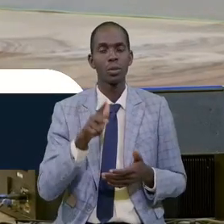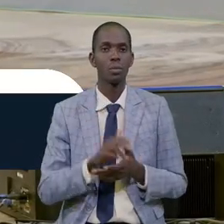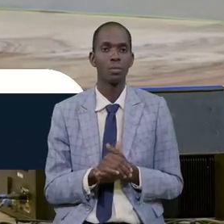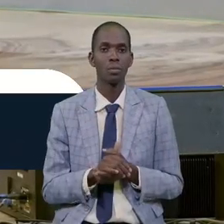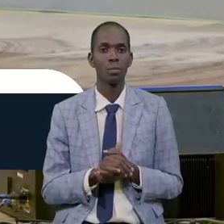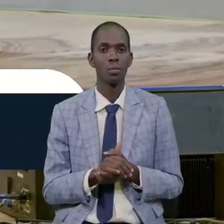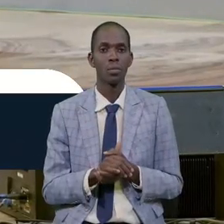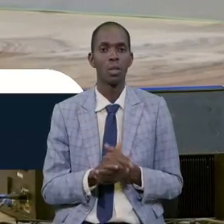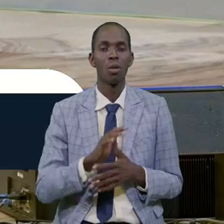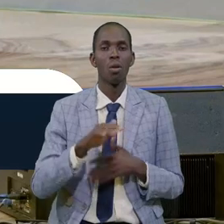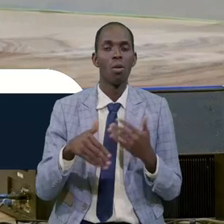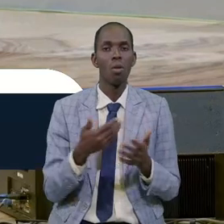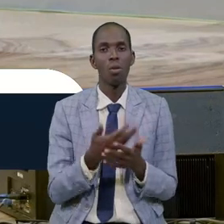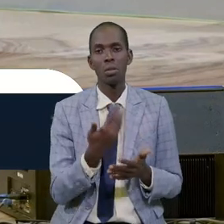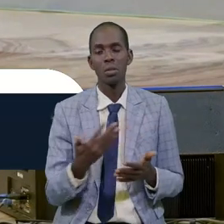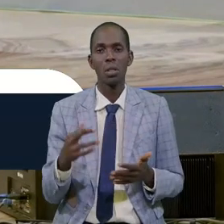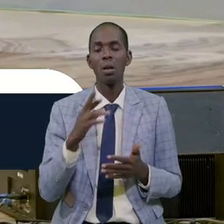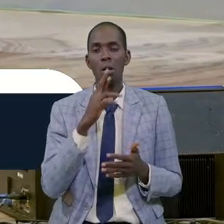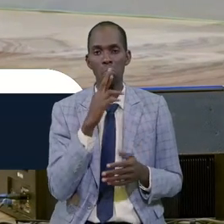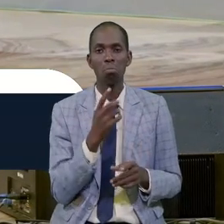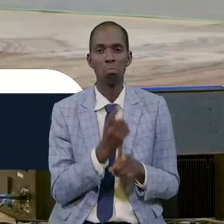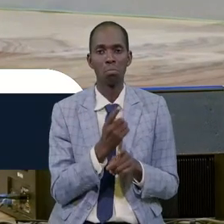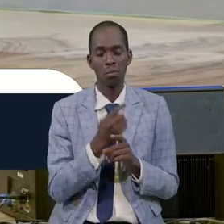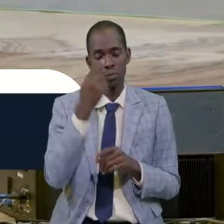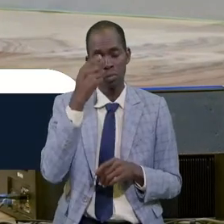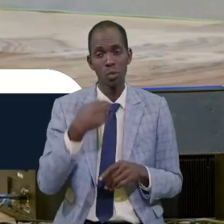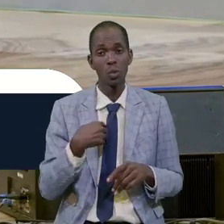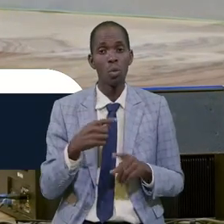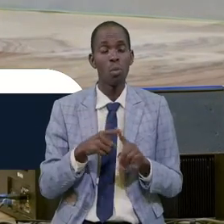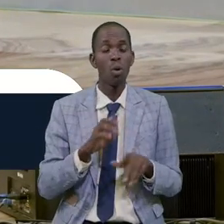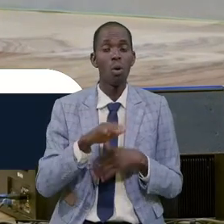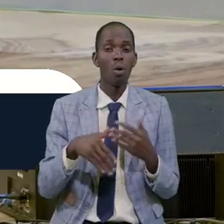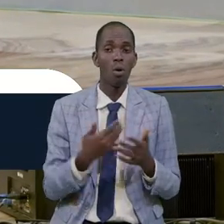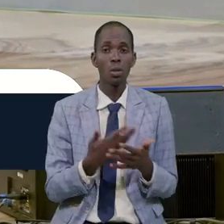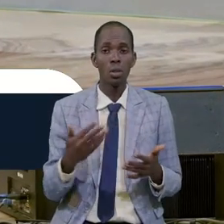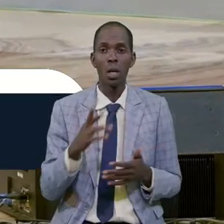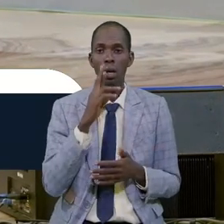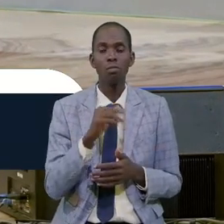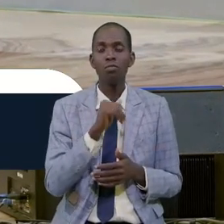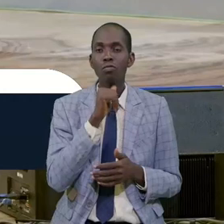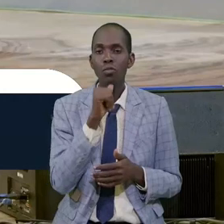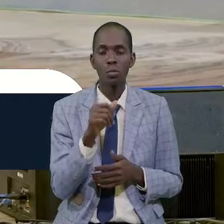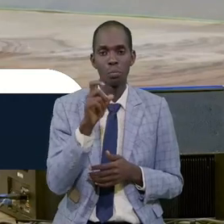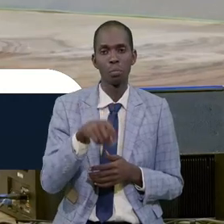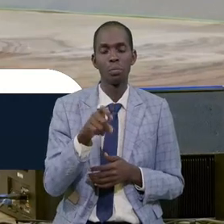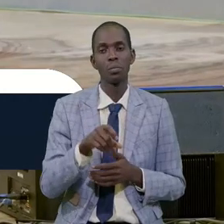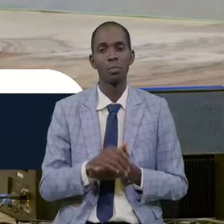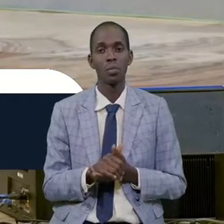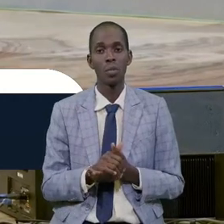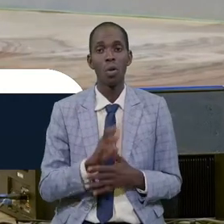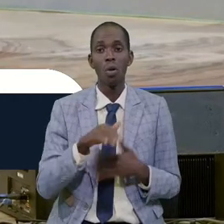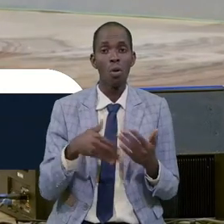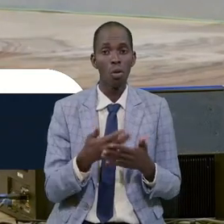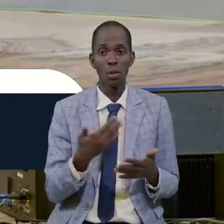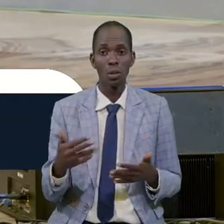1 Corinthiens 10, 23. Tout est permis, mais tout n'est pas utile. Tout